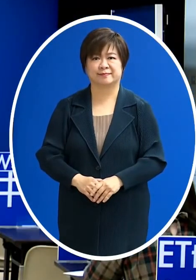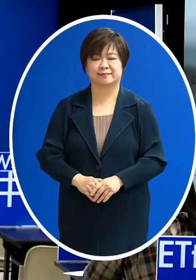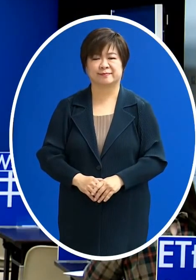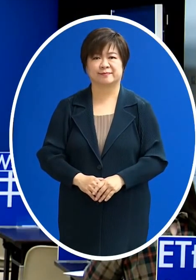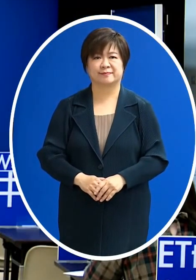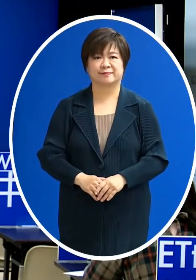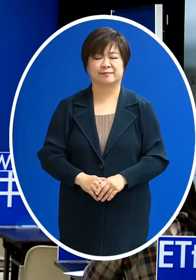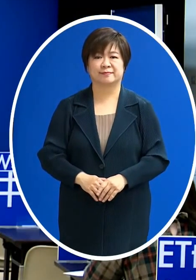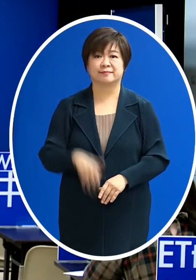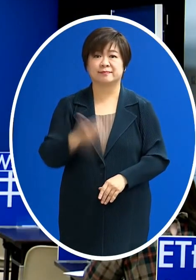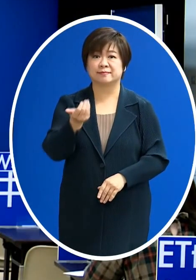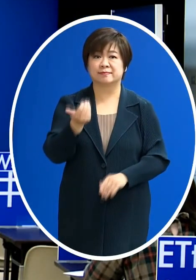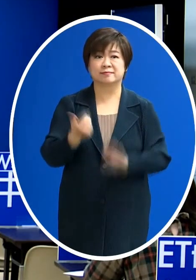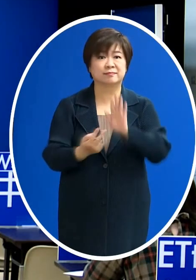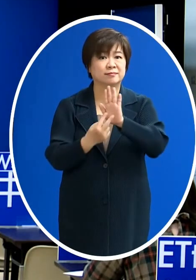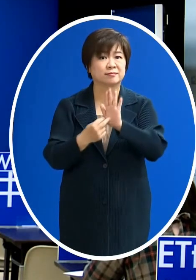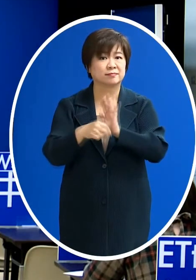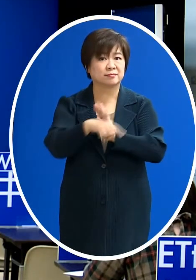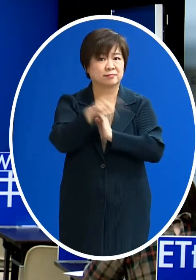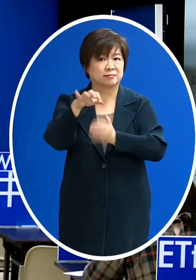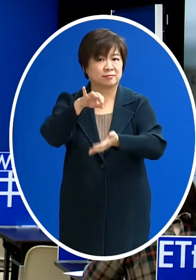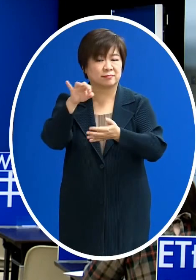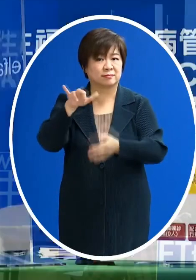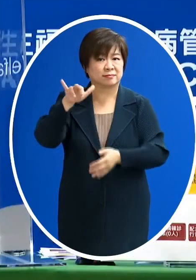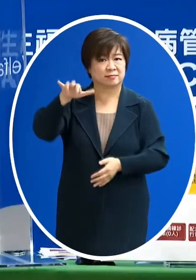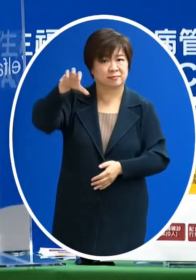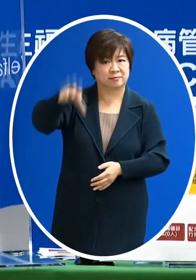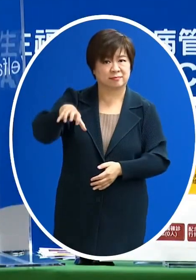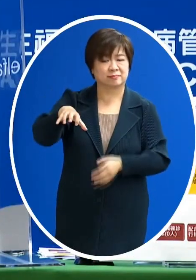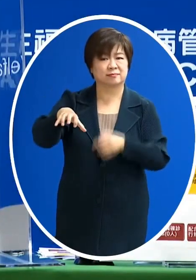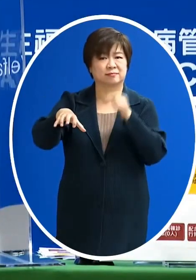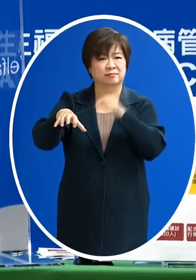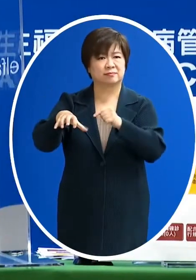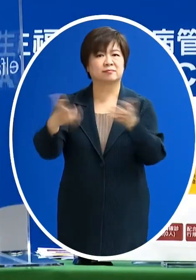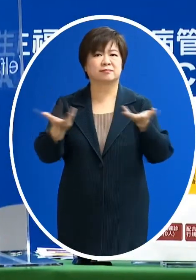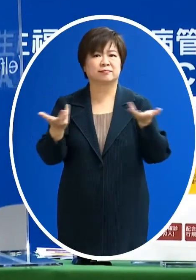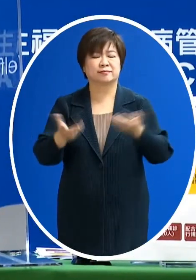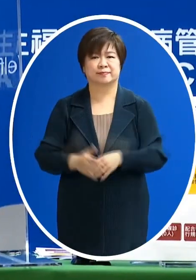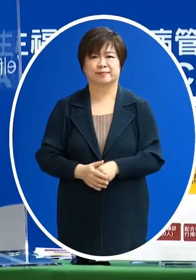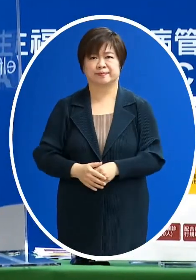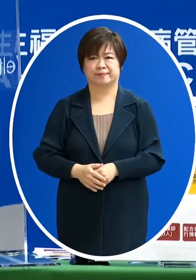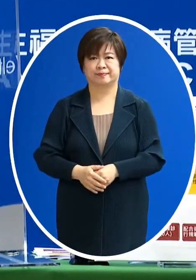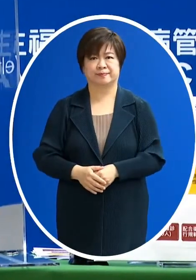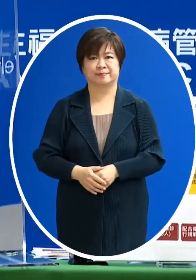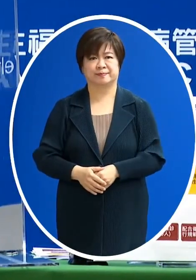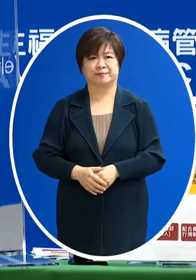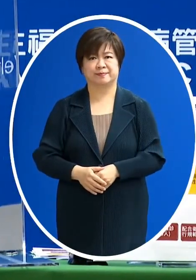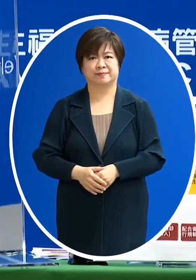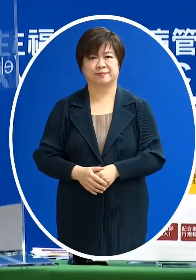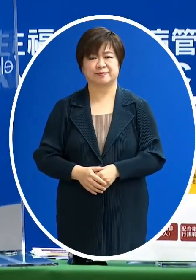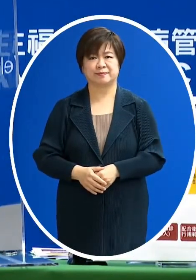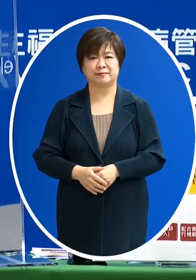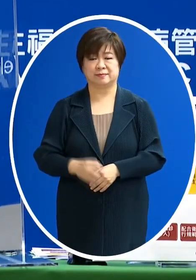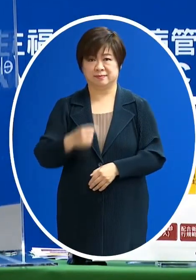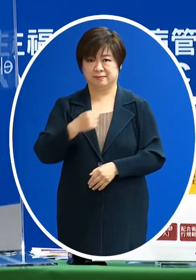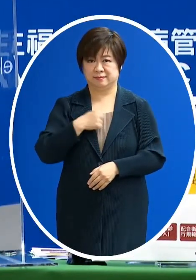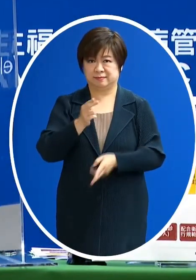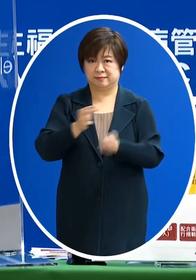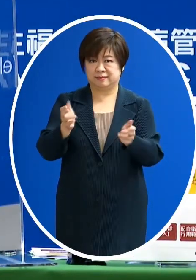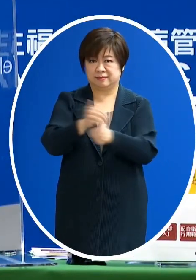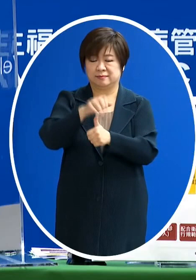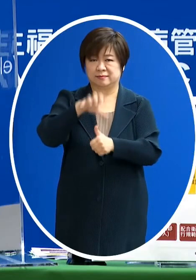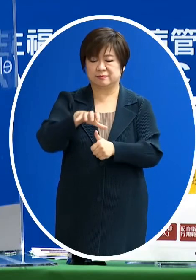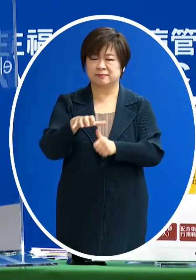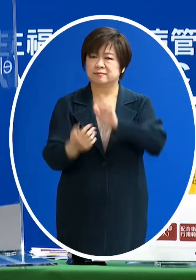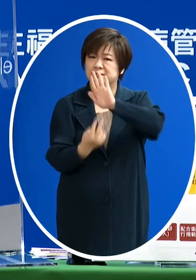刚刚我没有听清楚那个问题，就有关机场的争议的这个事情。第一，我要把我们指挥中心的态度要